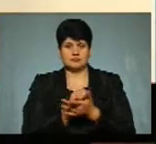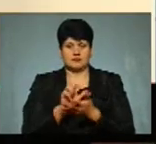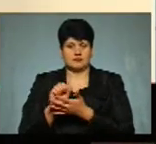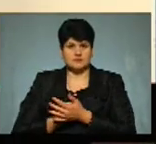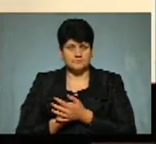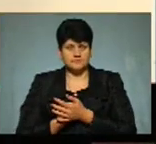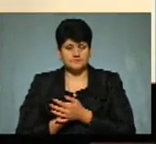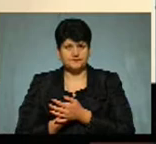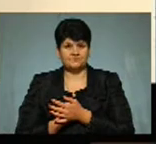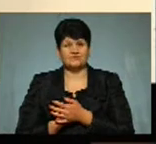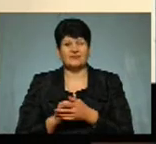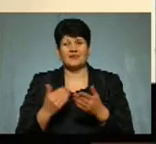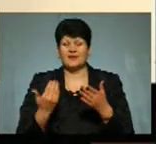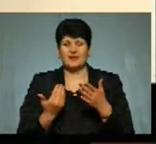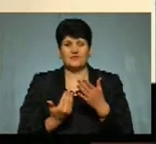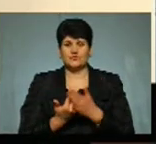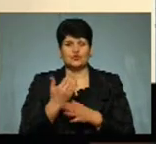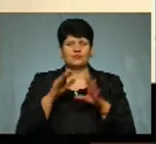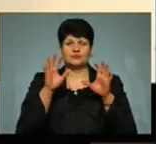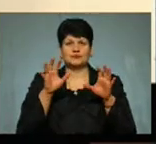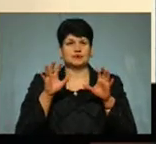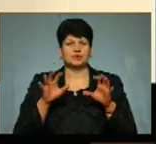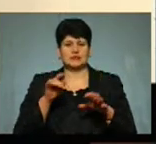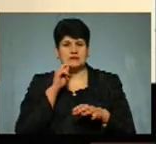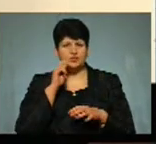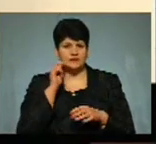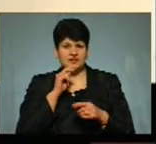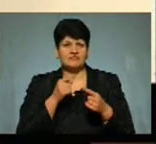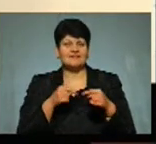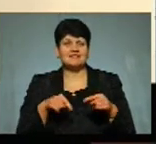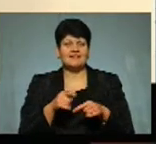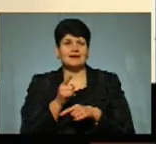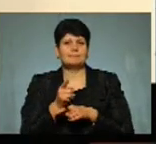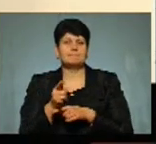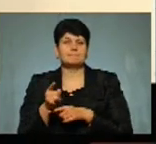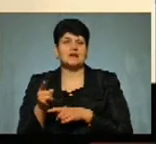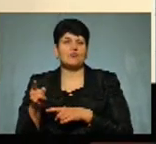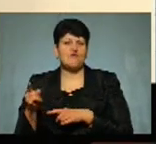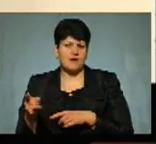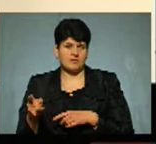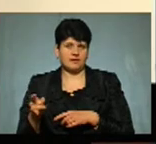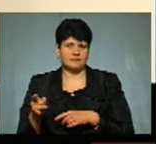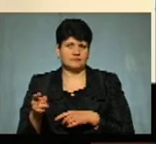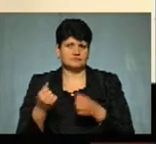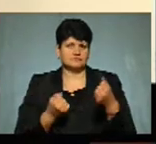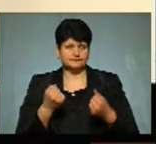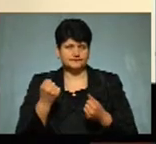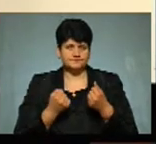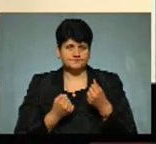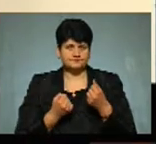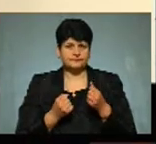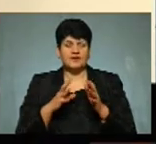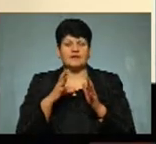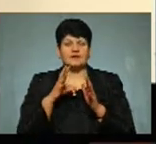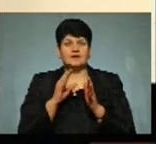Нововведення в законодавство України стосовно в сфері паркування, зупинки та стоянки транспортних засобів внесено